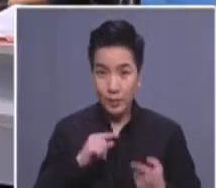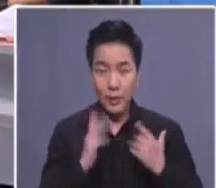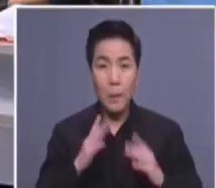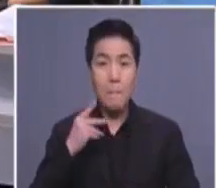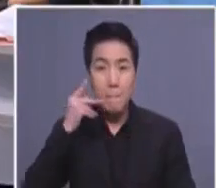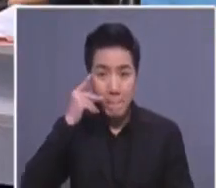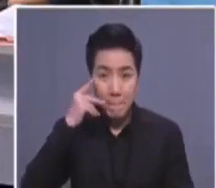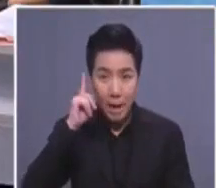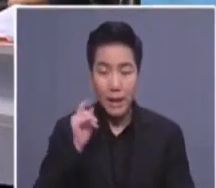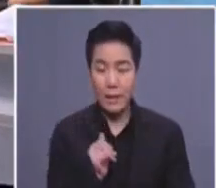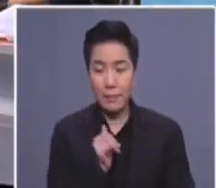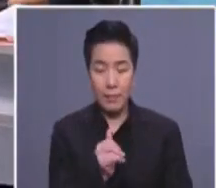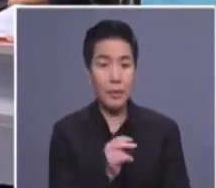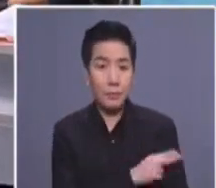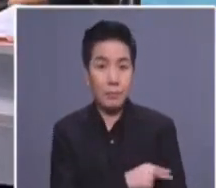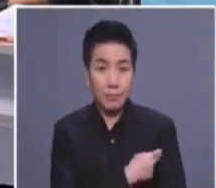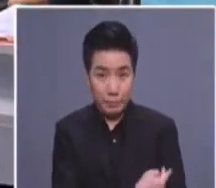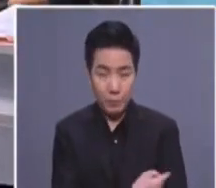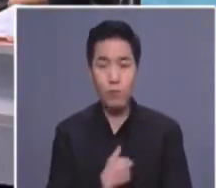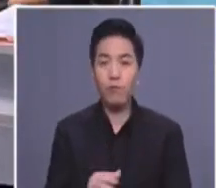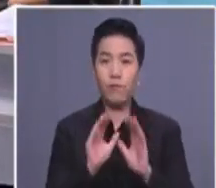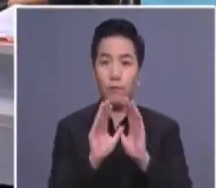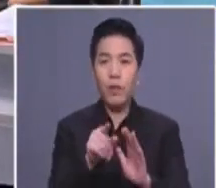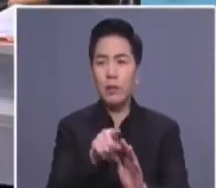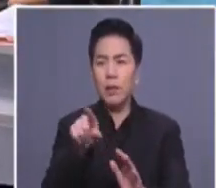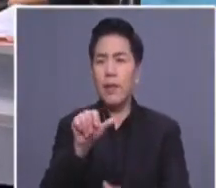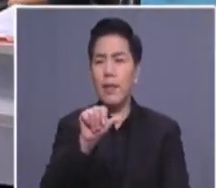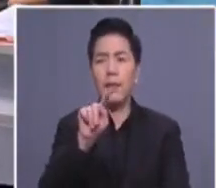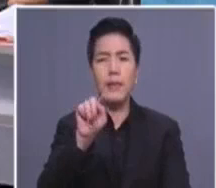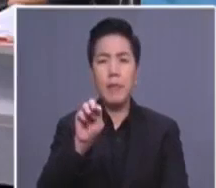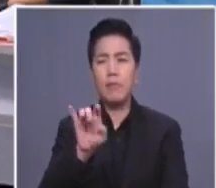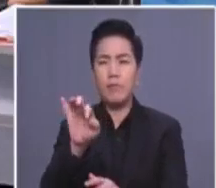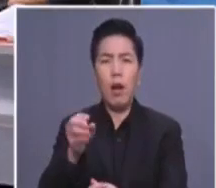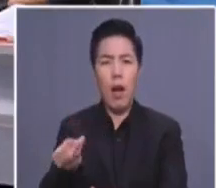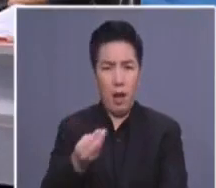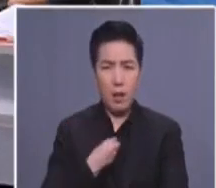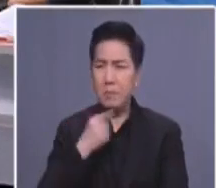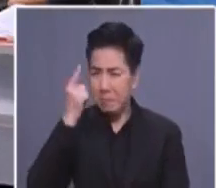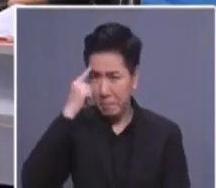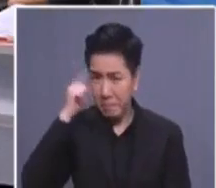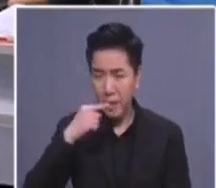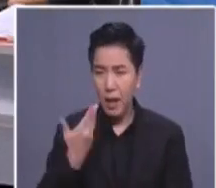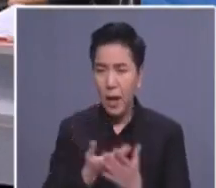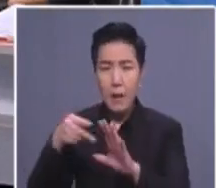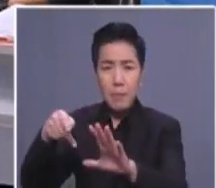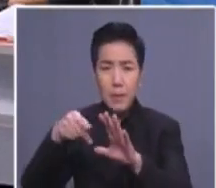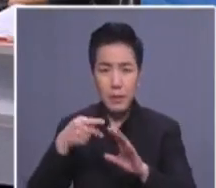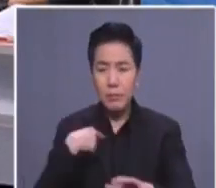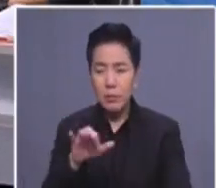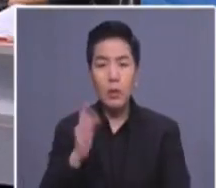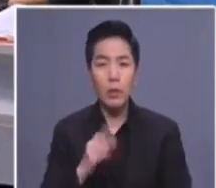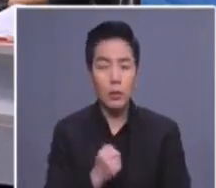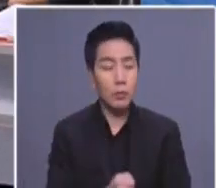ที่คุณป้าเนี่ยนะไปโรงพยาบาลแล้วฝากเจ้าหน้าที่โรงพยาบาลคนหนึ่งบอกไปกด ATM ให้หน่อยพ่อหนุ่มป้ากดไม่เป็นนะฮะให้กดมา 5,000 บาทปรากฏว่า